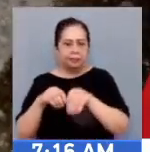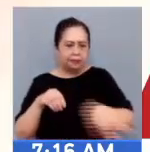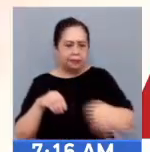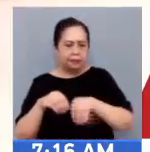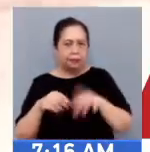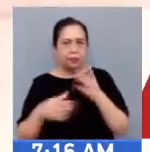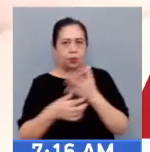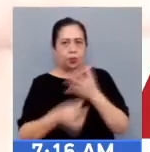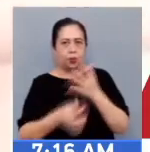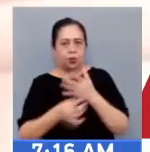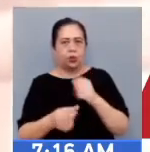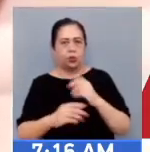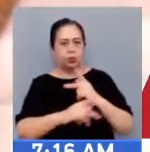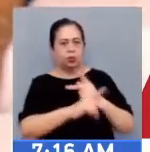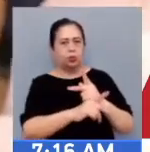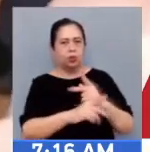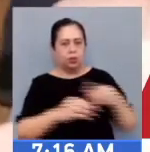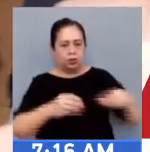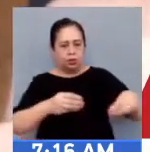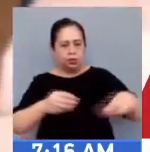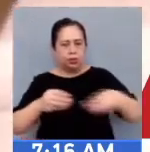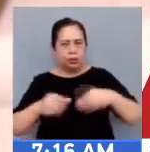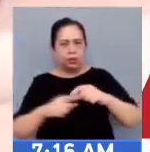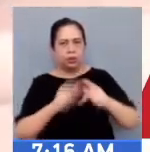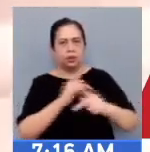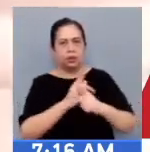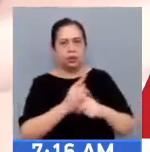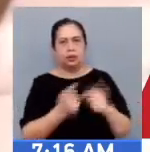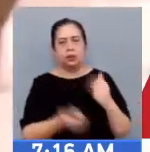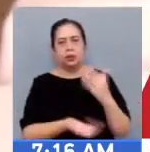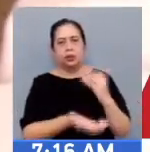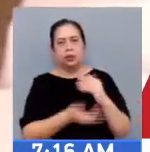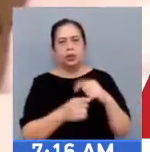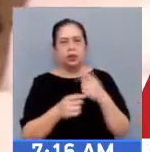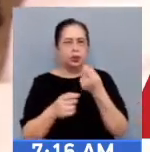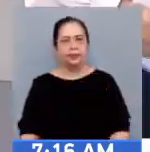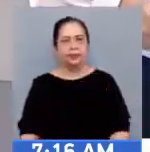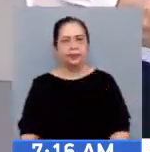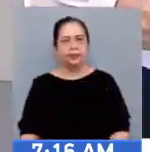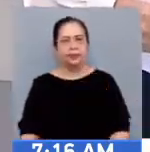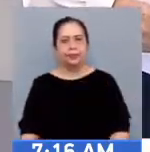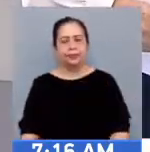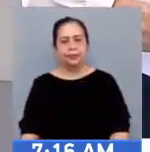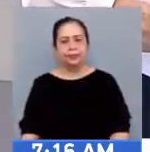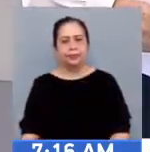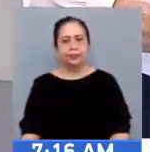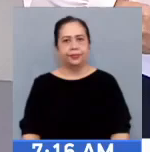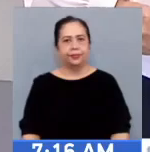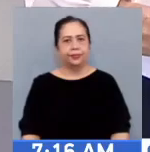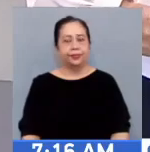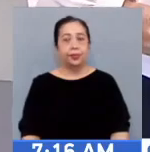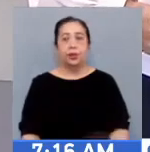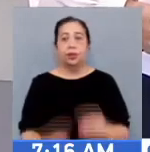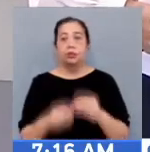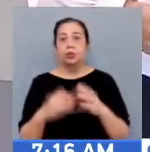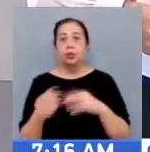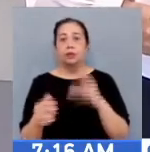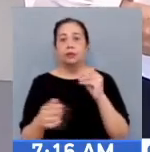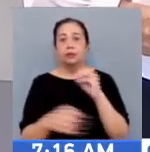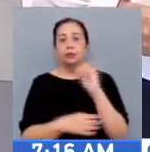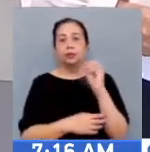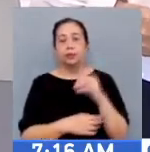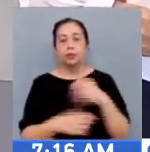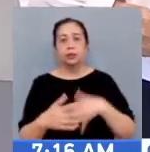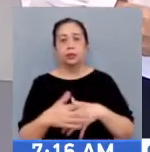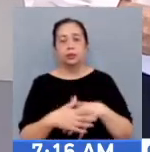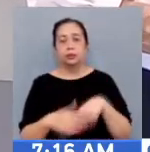MMDA ng kusot ang kalsada. Bahagya rin nagsikip ang trapiko dahil sa insidente. Mahigit 50% ng pagbubuntis sa